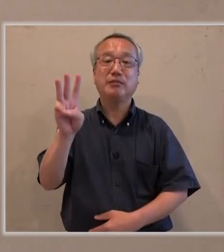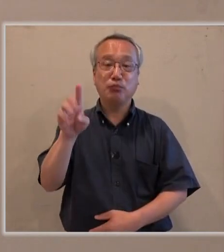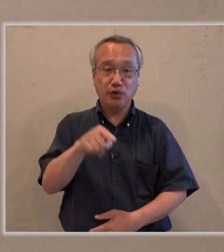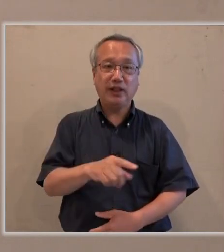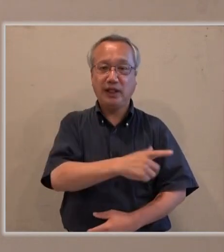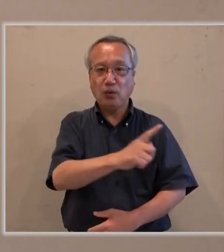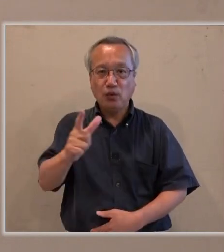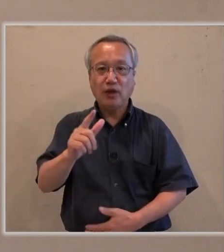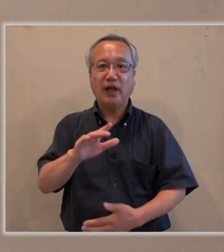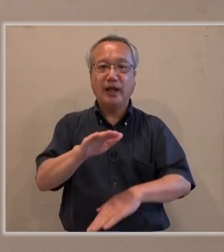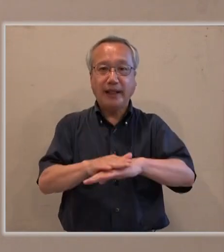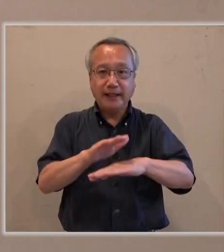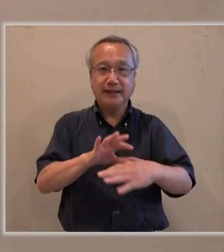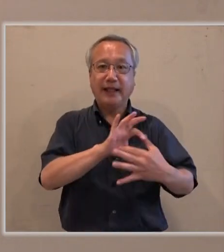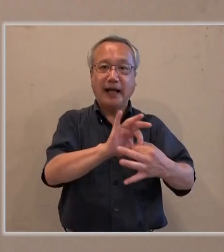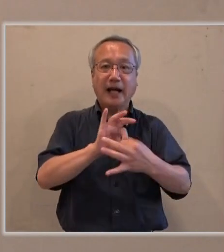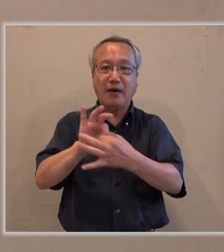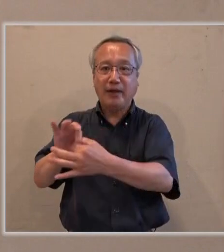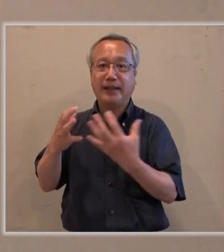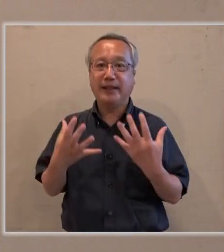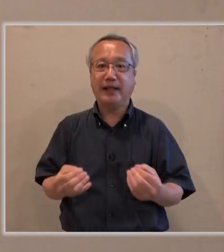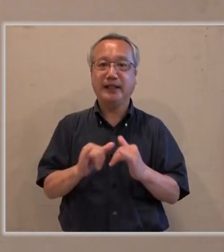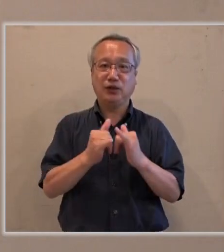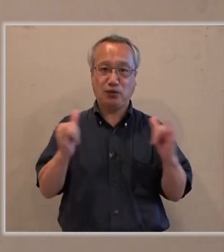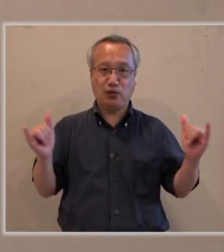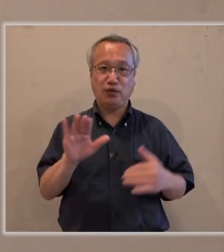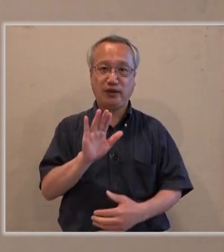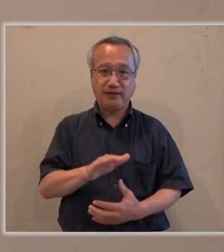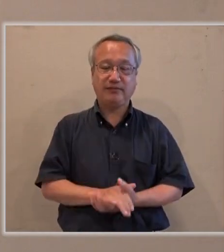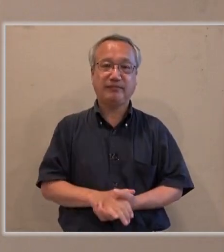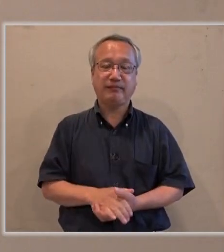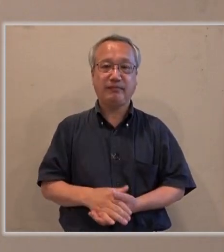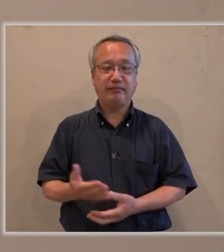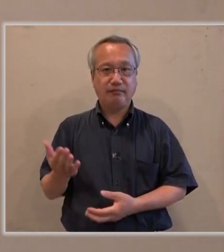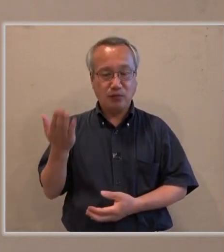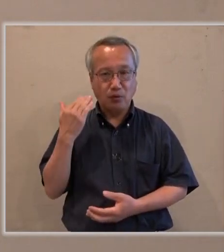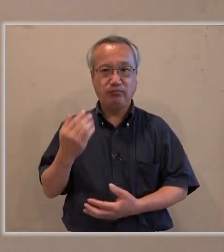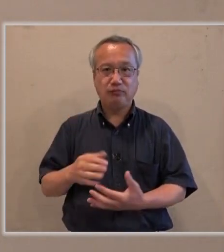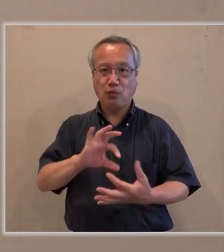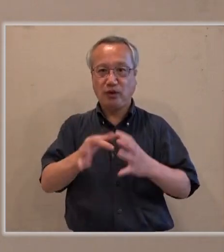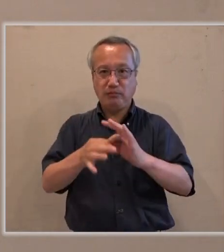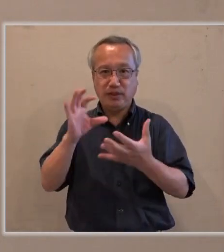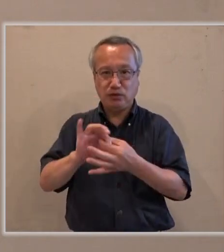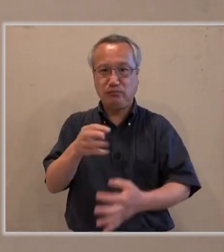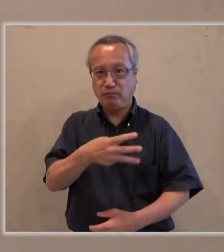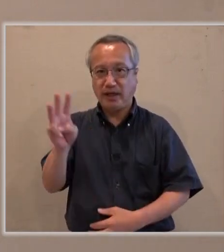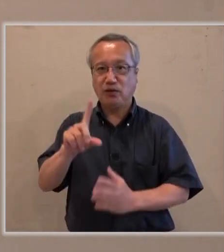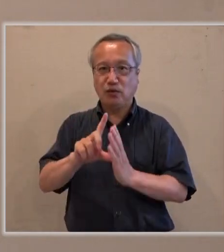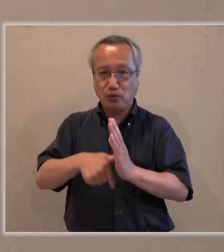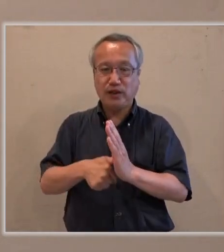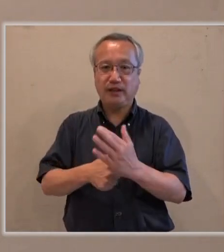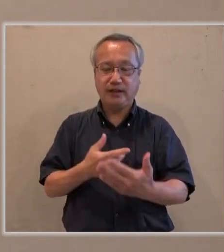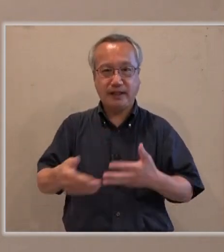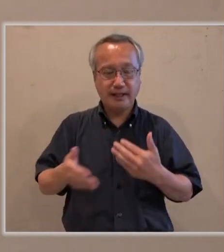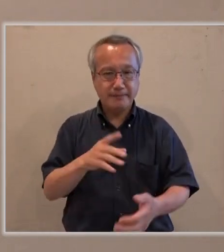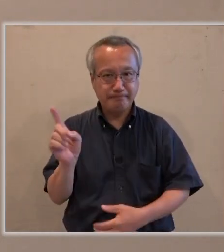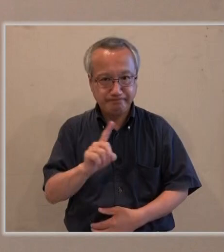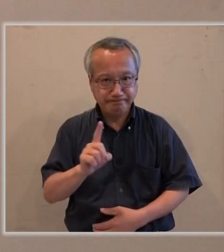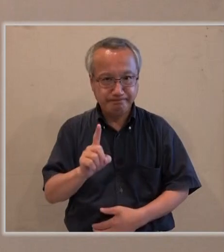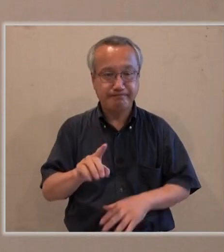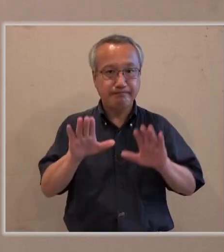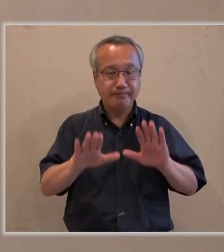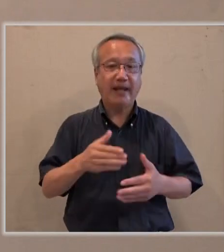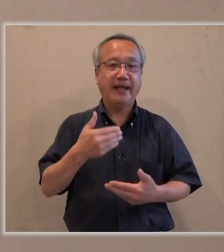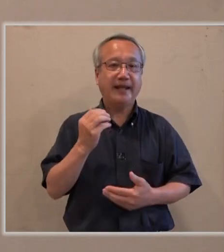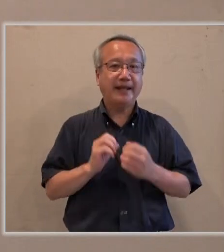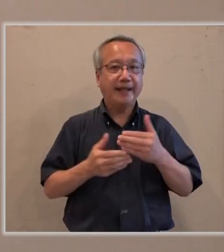で関わったメンバーで来ました。その時どんなことを感じたのか、何がその経験から今に生きているのか、そん